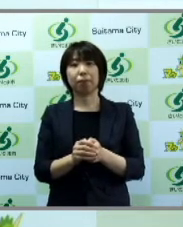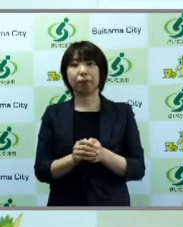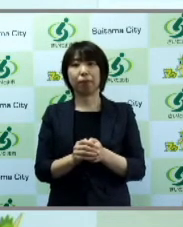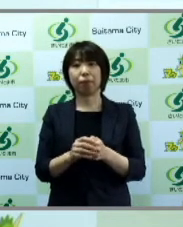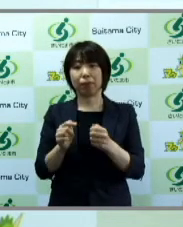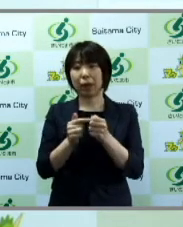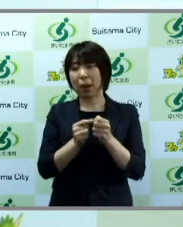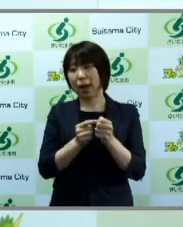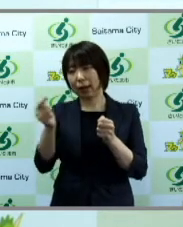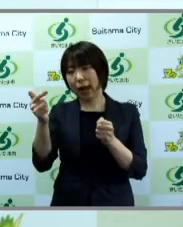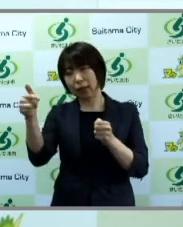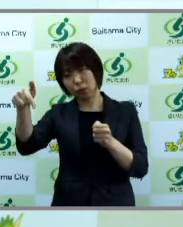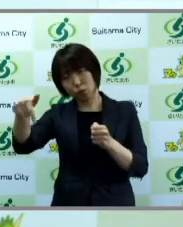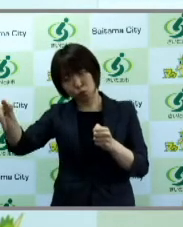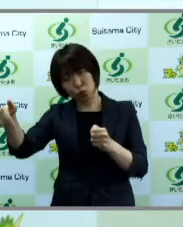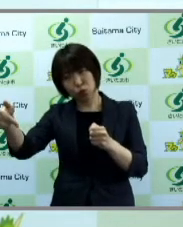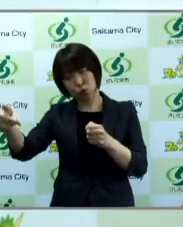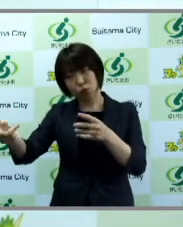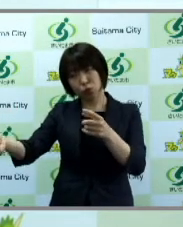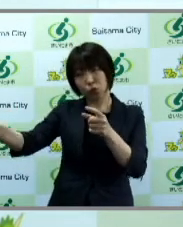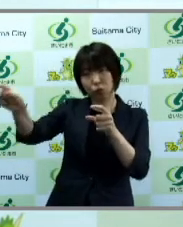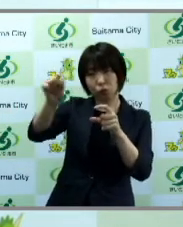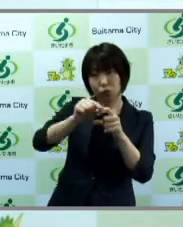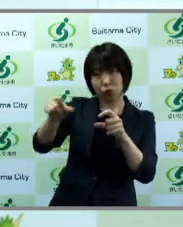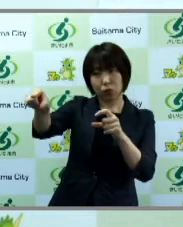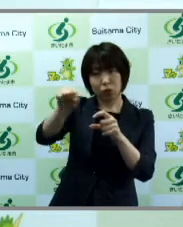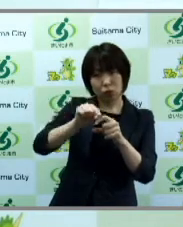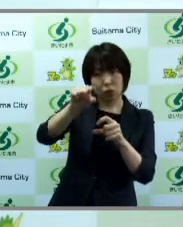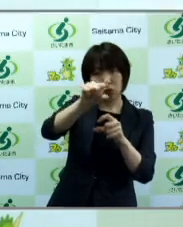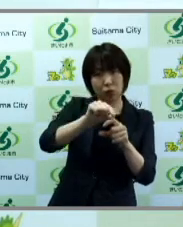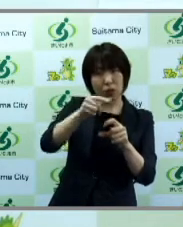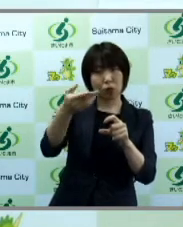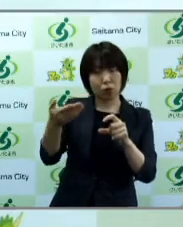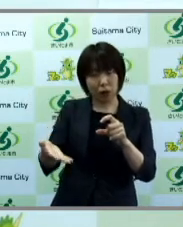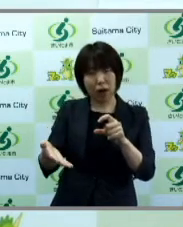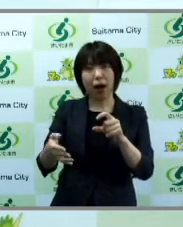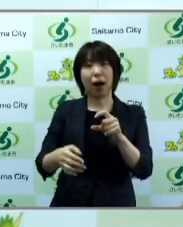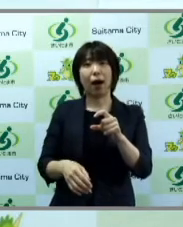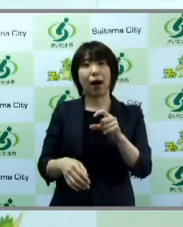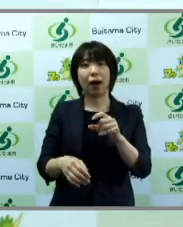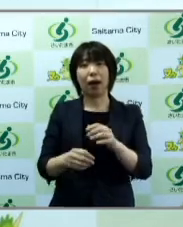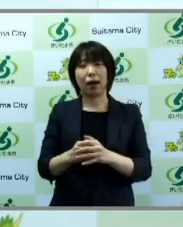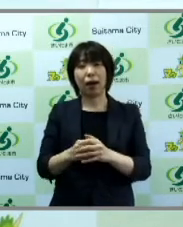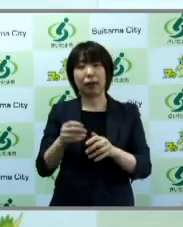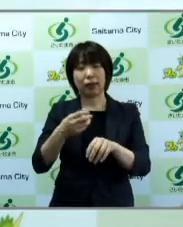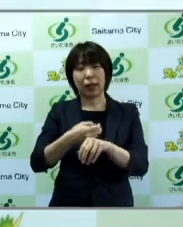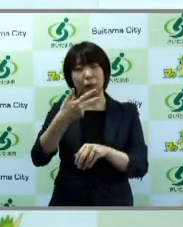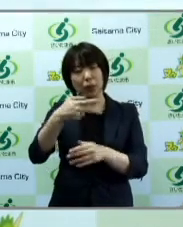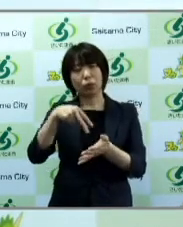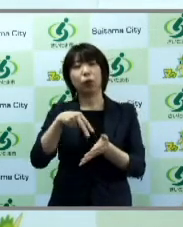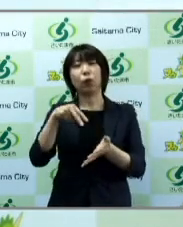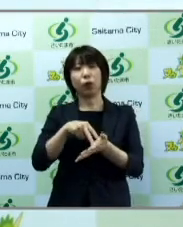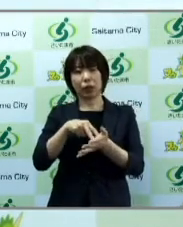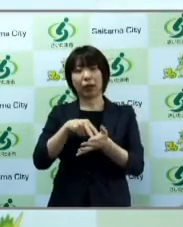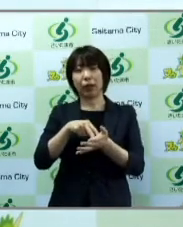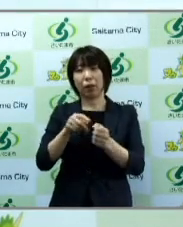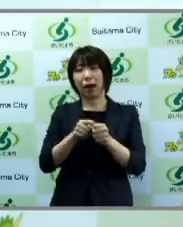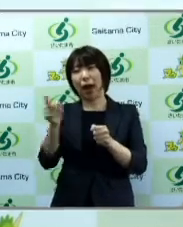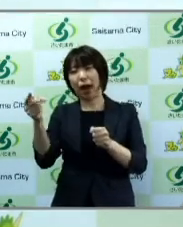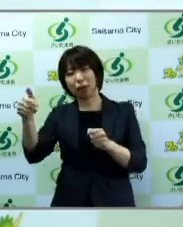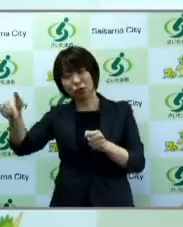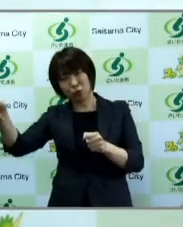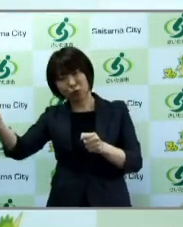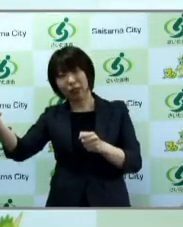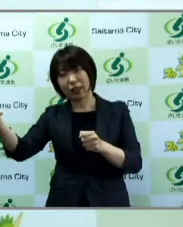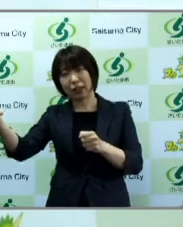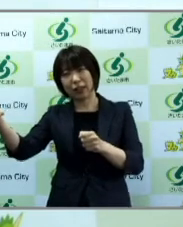人を増やすという意味でおっしゃっている増員なのか、現状としてはさいたま市としては、まあ、外部については任期付き